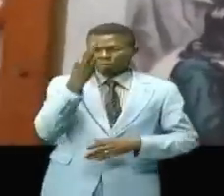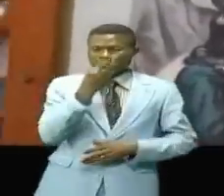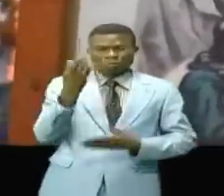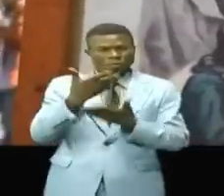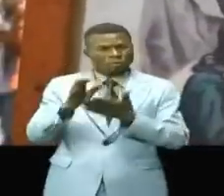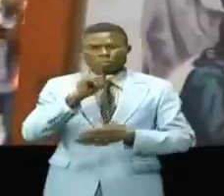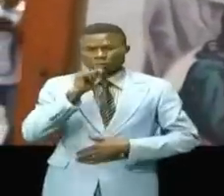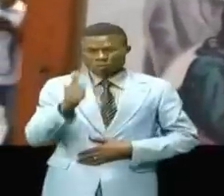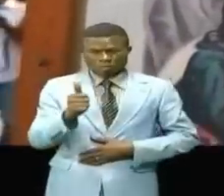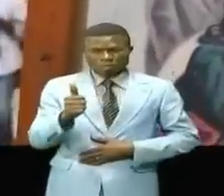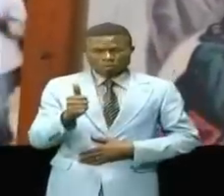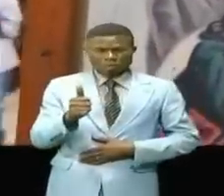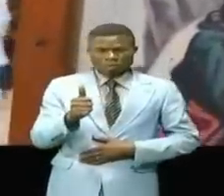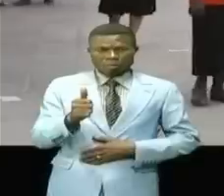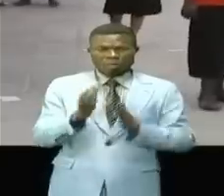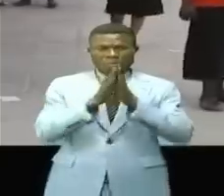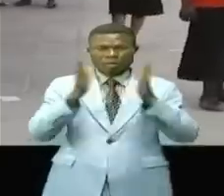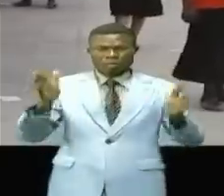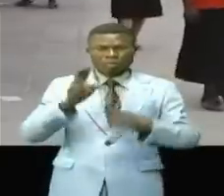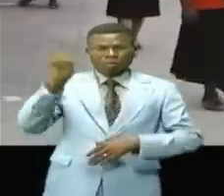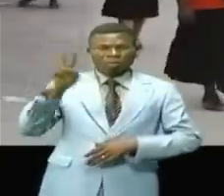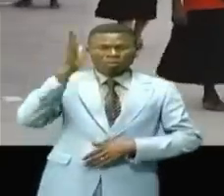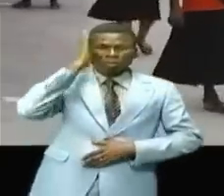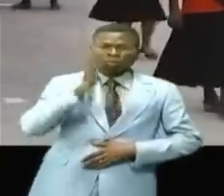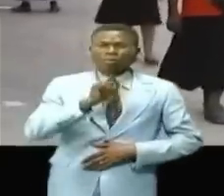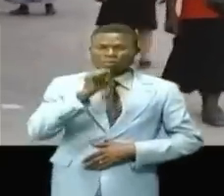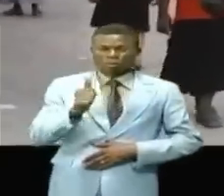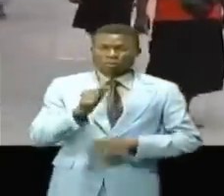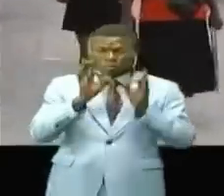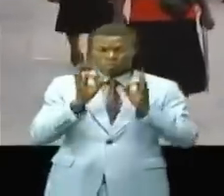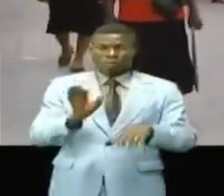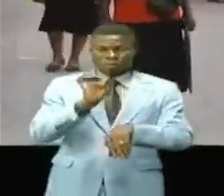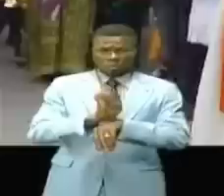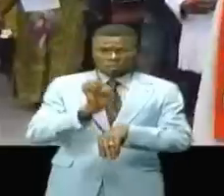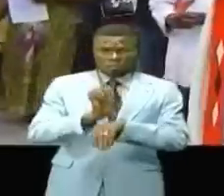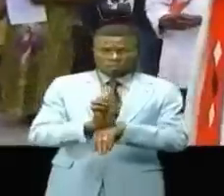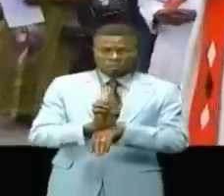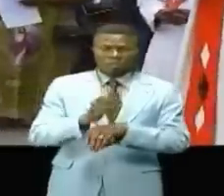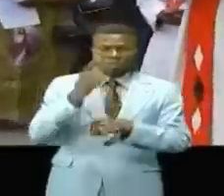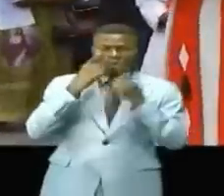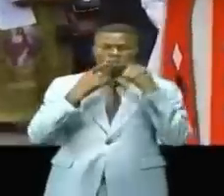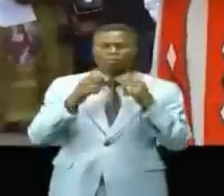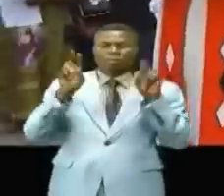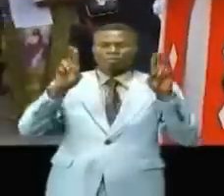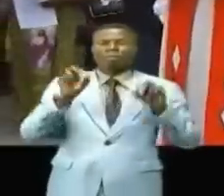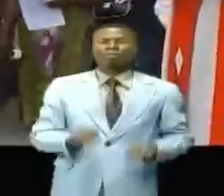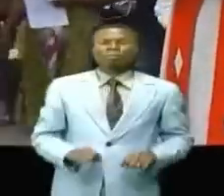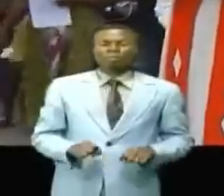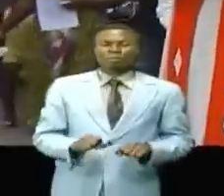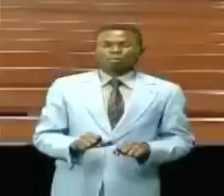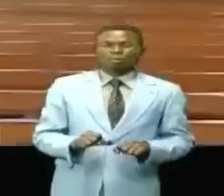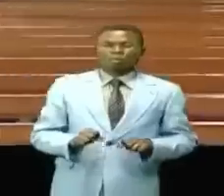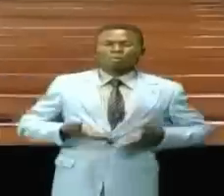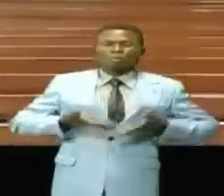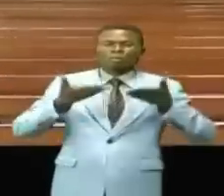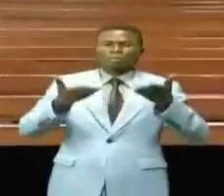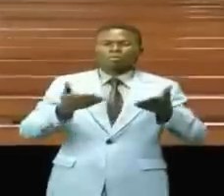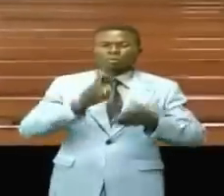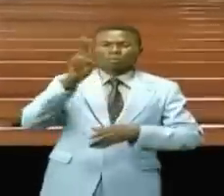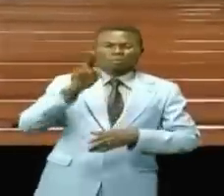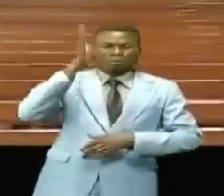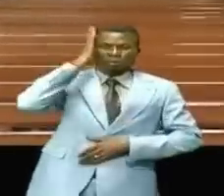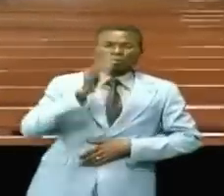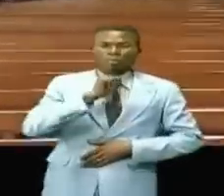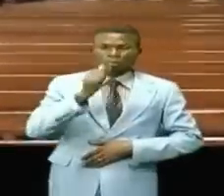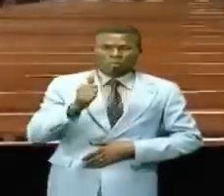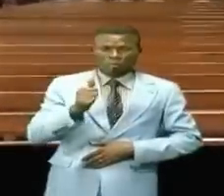eucharistiques. Il n'y a donc pas de messe du vendredi saint, car l'Église est en deuil et il n'y a pas de consécration les vendredis saints.